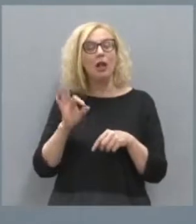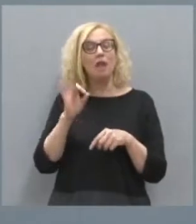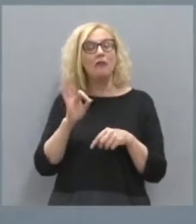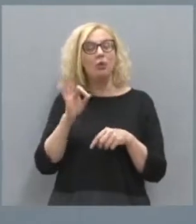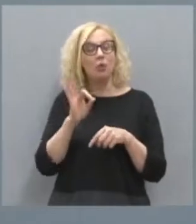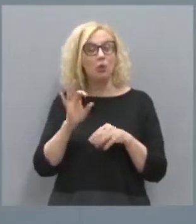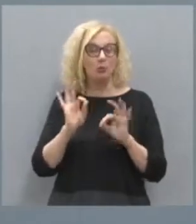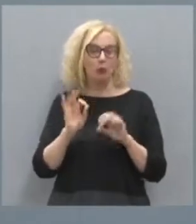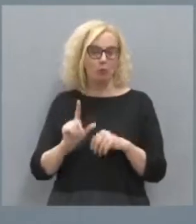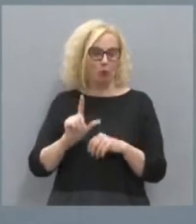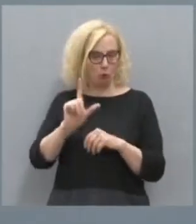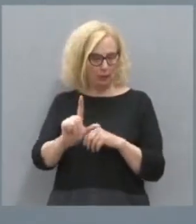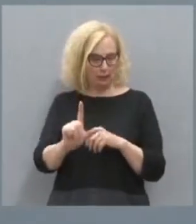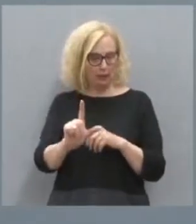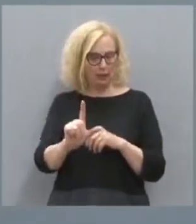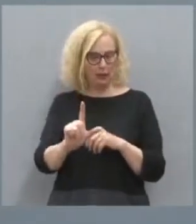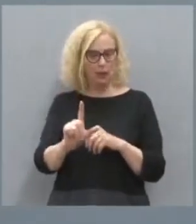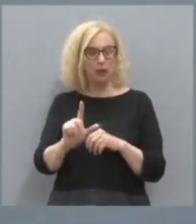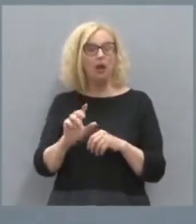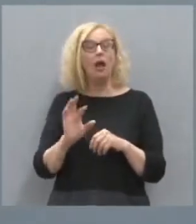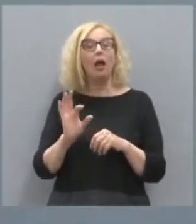lunedì entra in